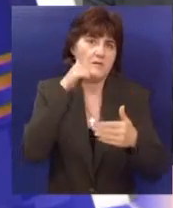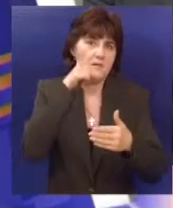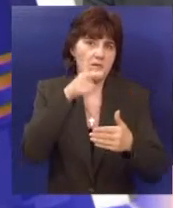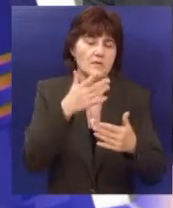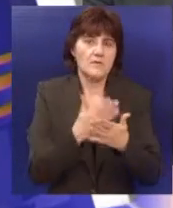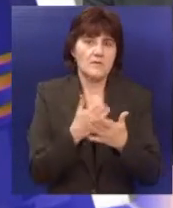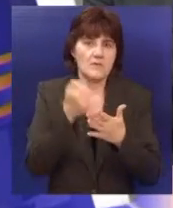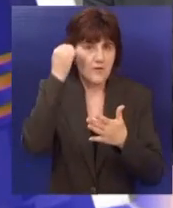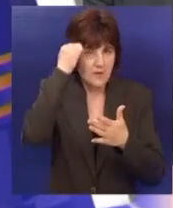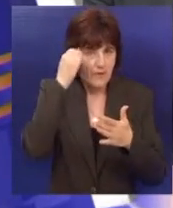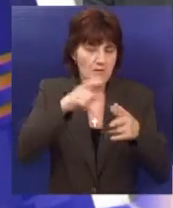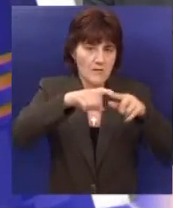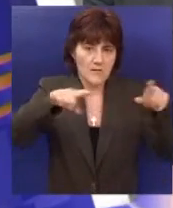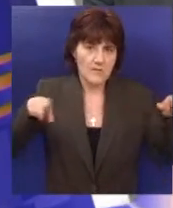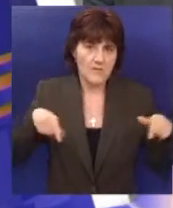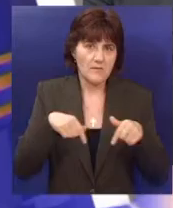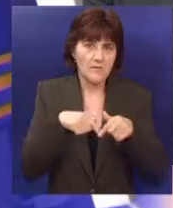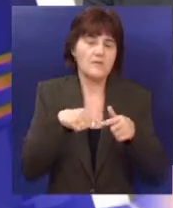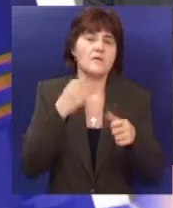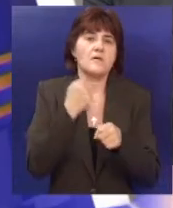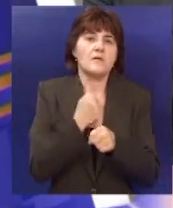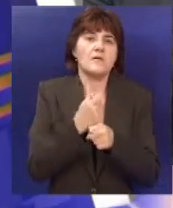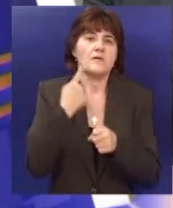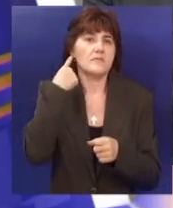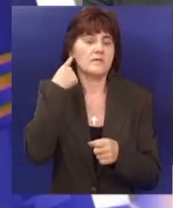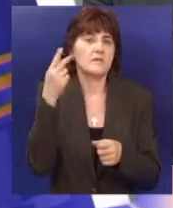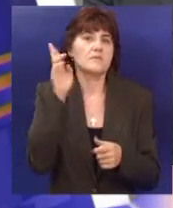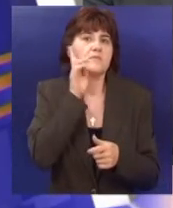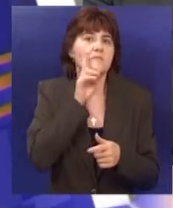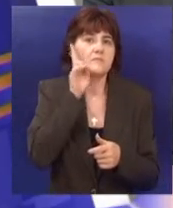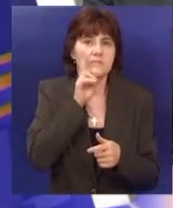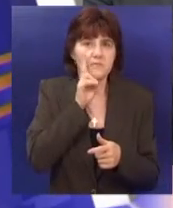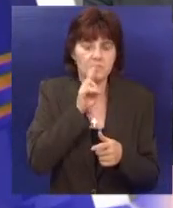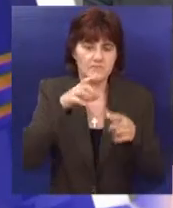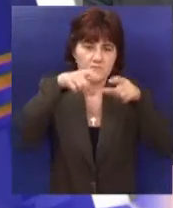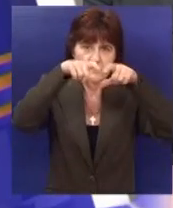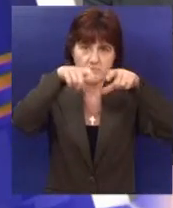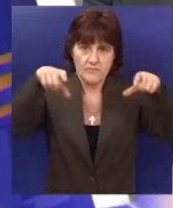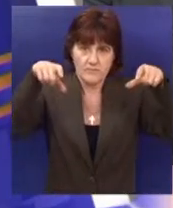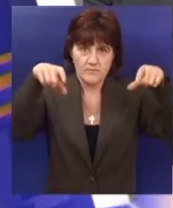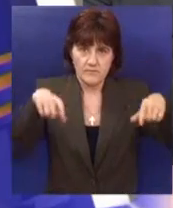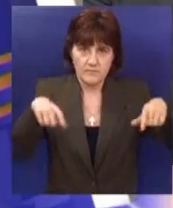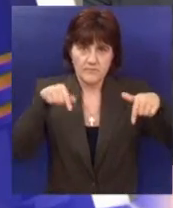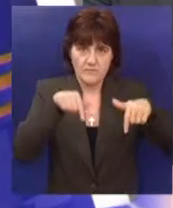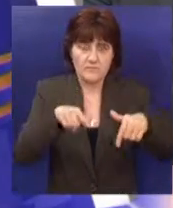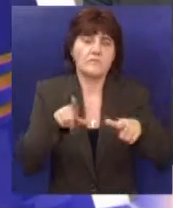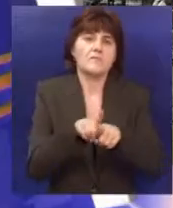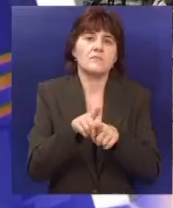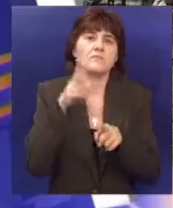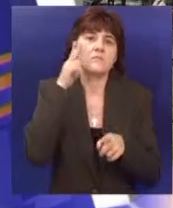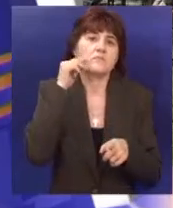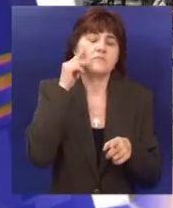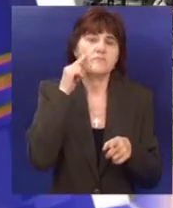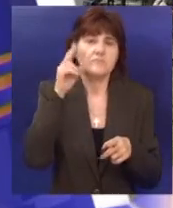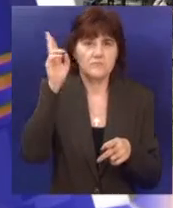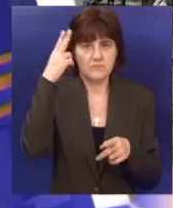periodu popločamo i izgradimo jedan javni toalet po uzoru na, da kažemo, pešačku stazu u Novom